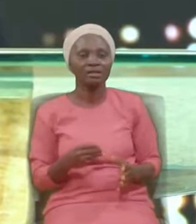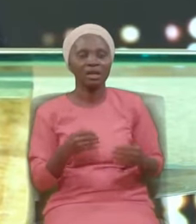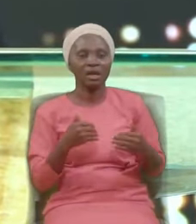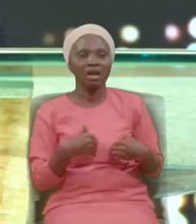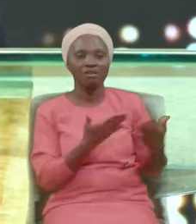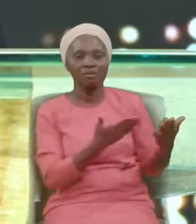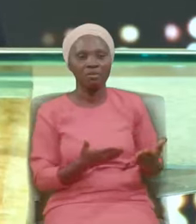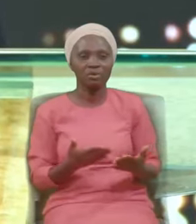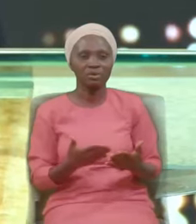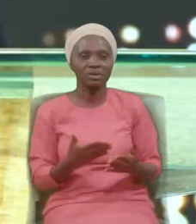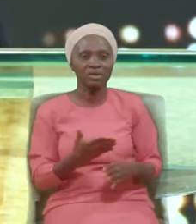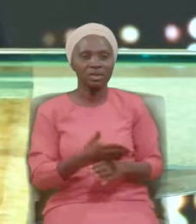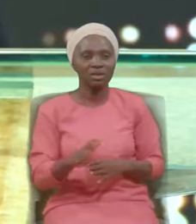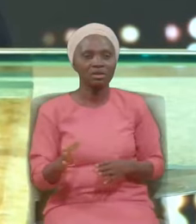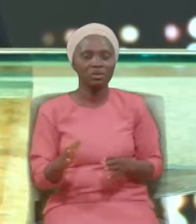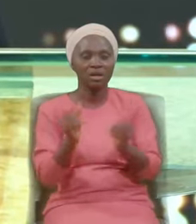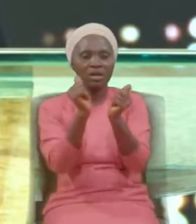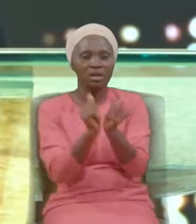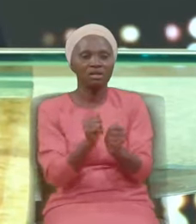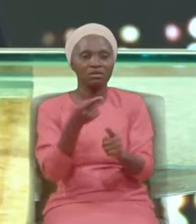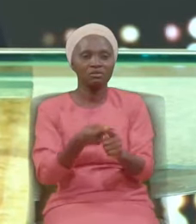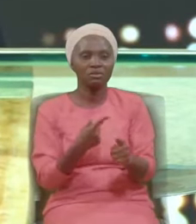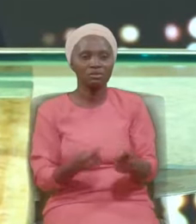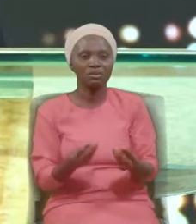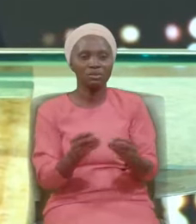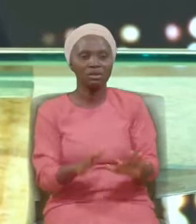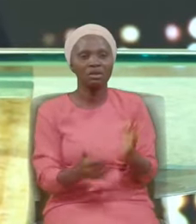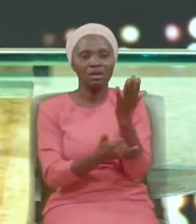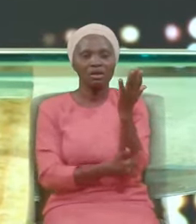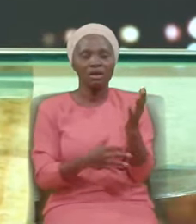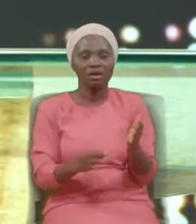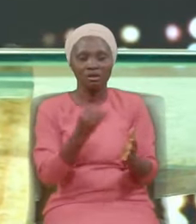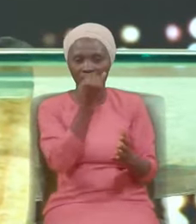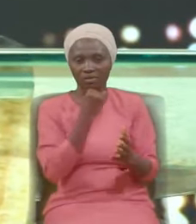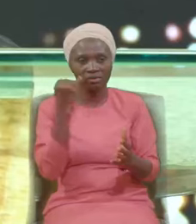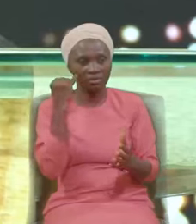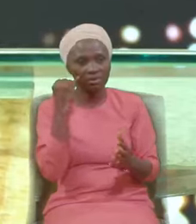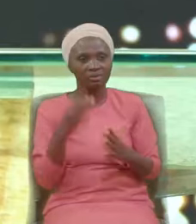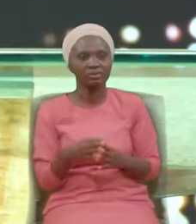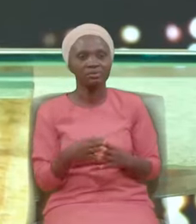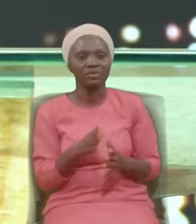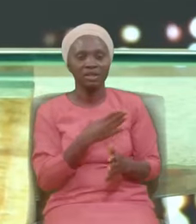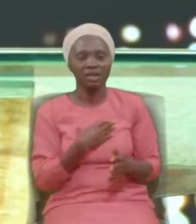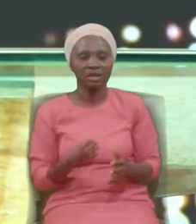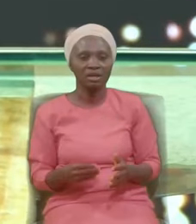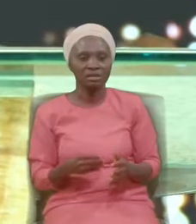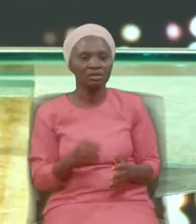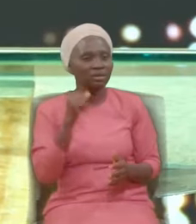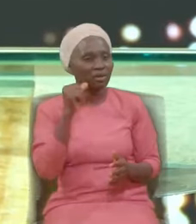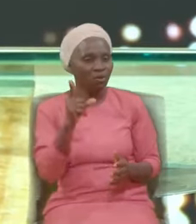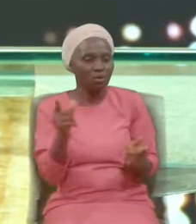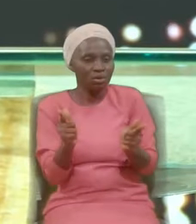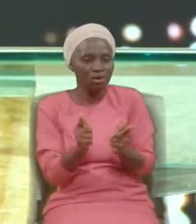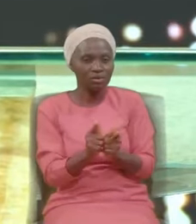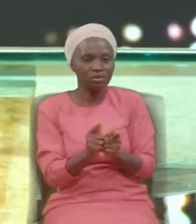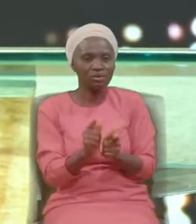emmené captive une petite fille du pays d'Israël qui était au service de la